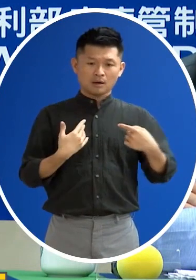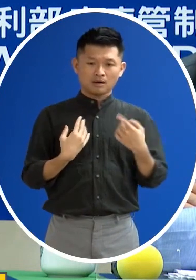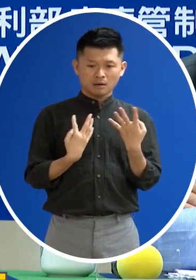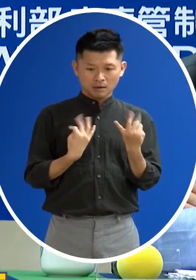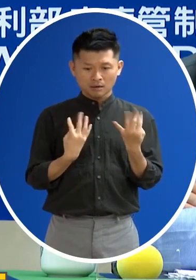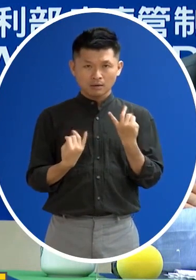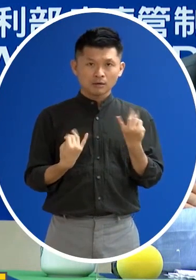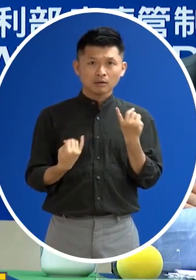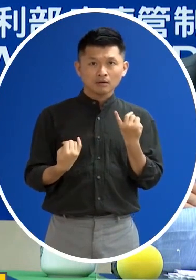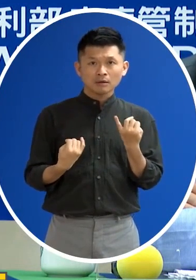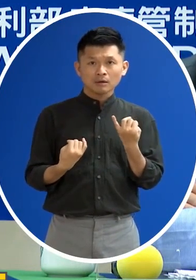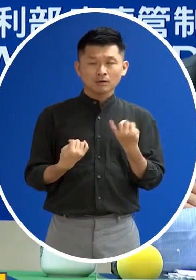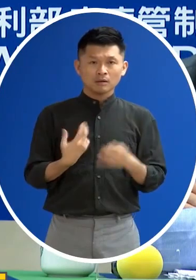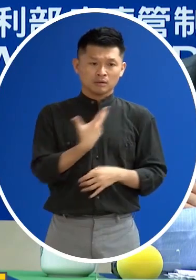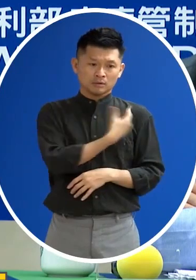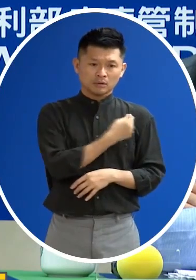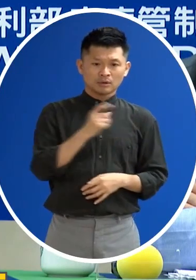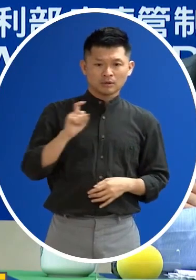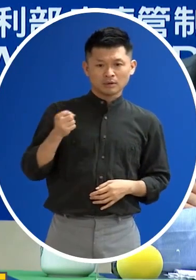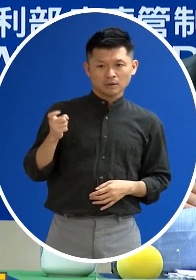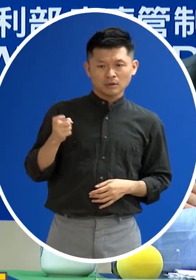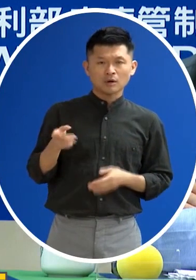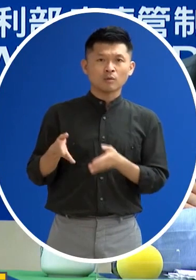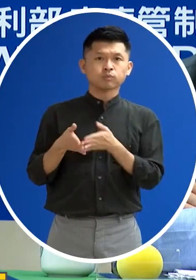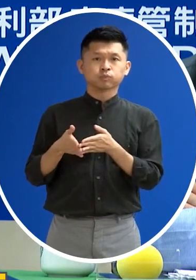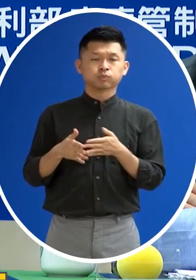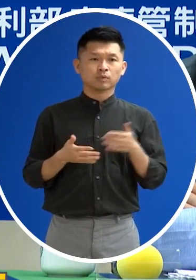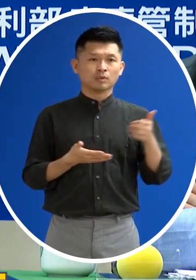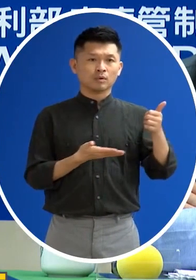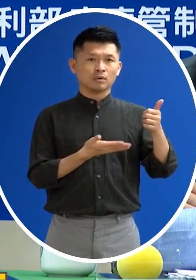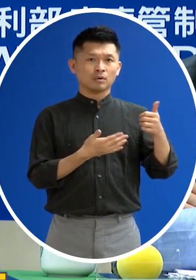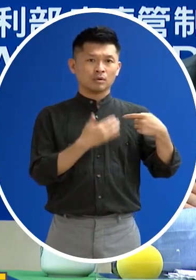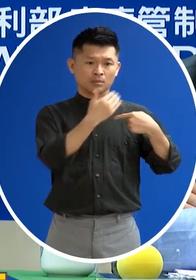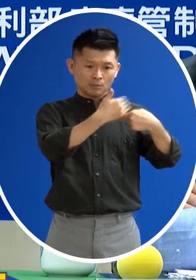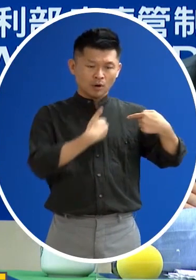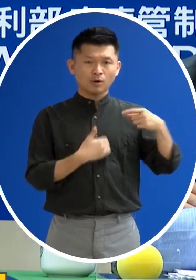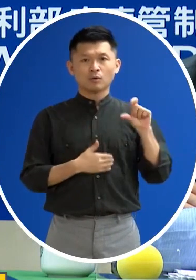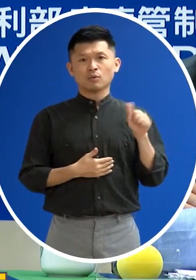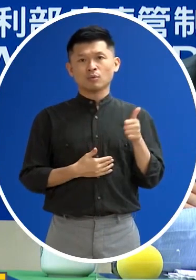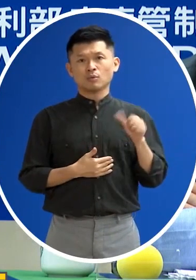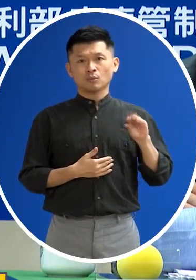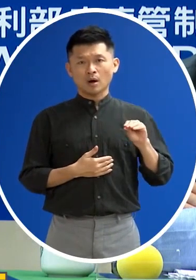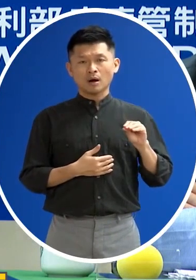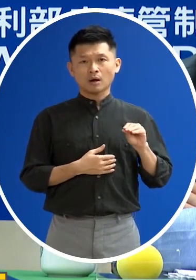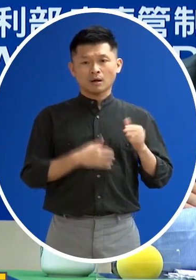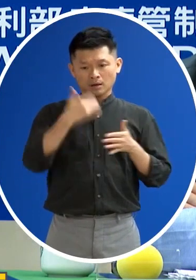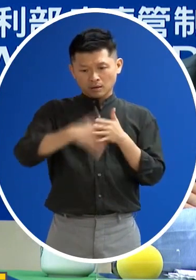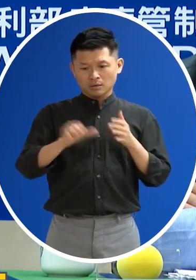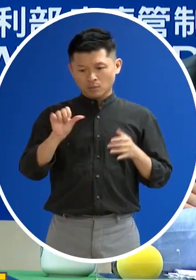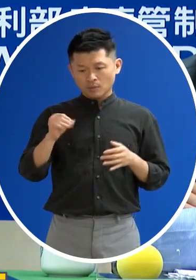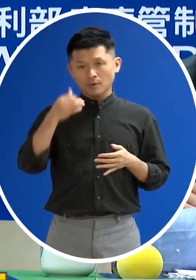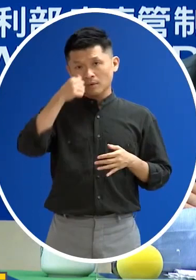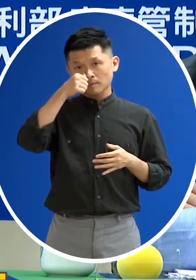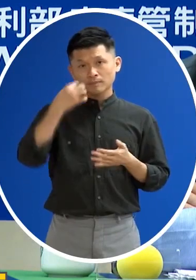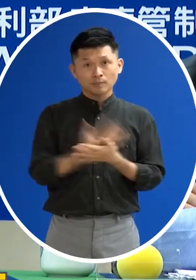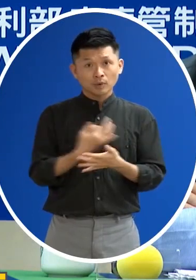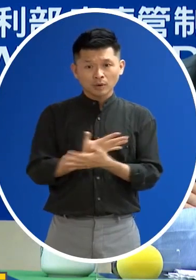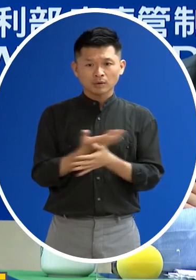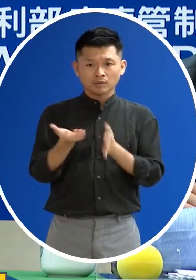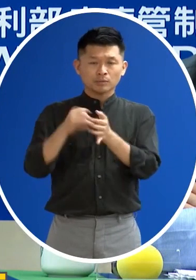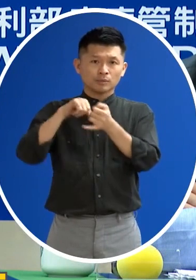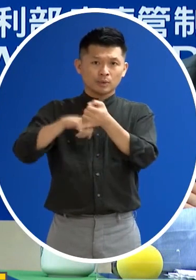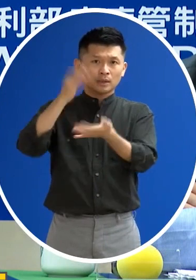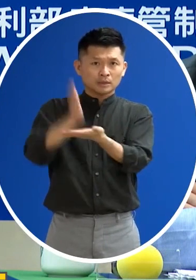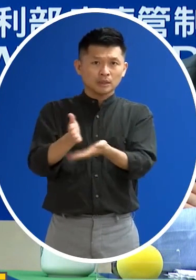这有要打十万剂，你只配下来五万剂，那我五万剂怎么办，那五万剂是不是要把预约要停下